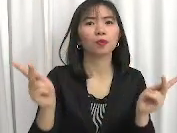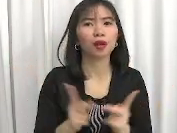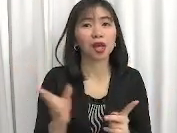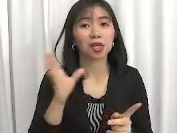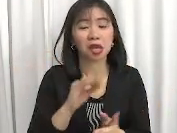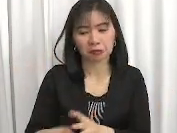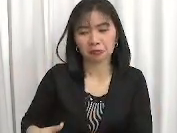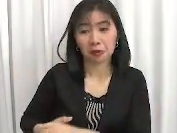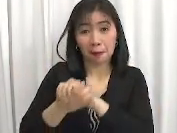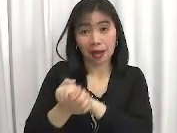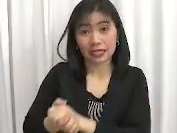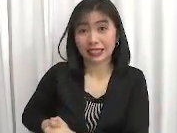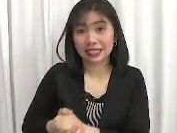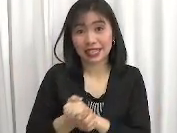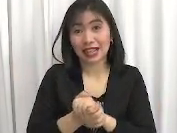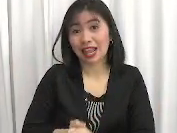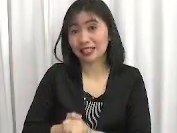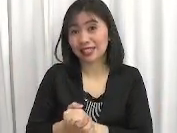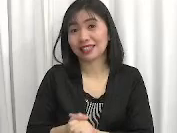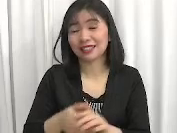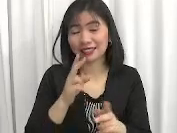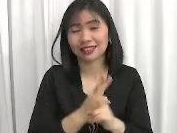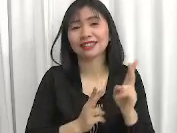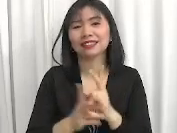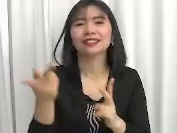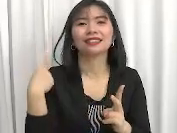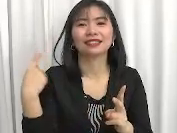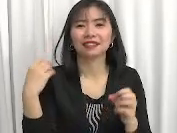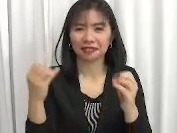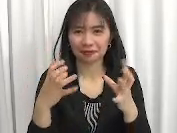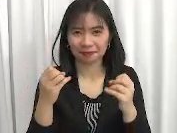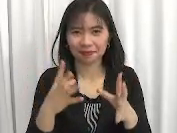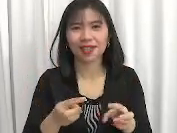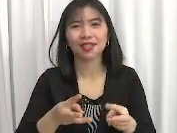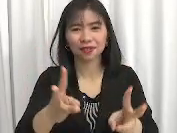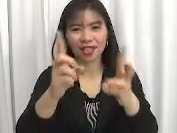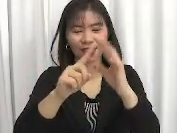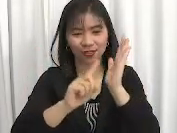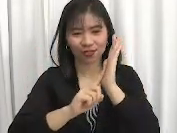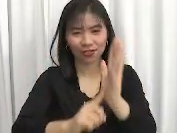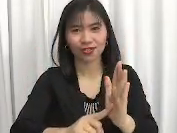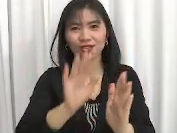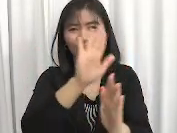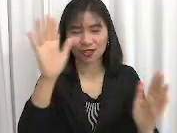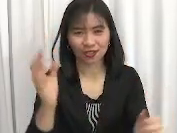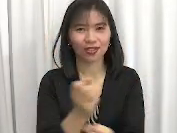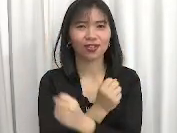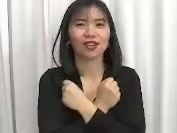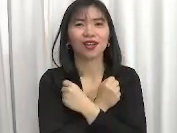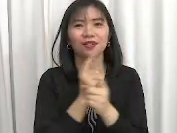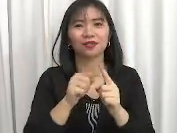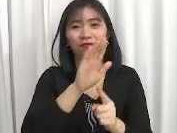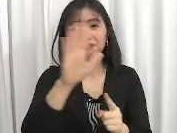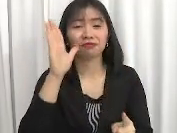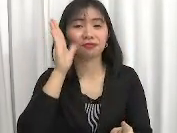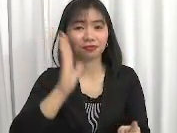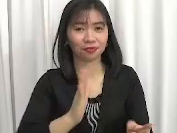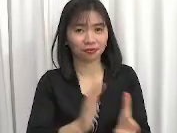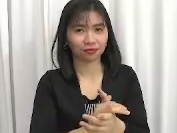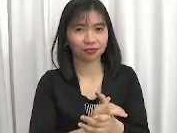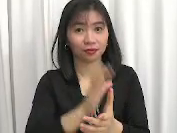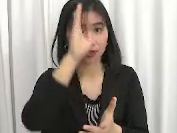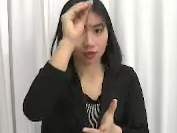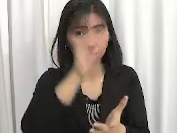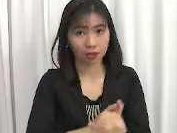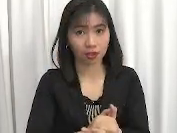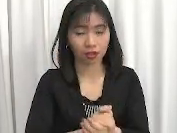Wow, amen. So maraming pamamaraan. Maraming pamamaraan. Para ipahayag ang pag-ibig. Okay. Yun. Paano natin dinidira? At saka ang pinakamaganda